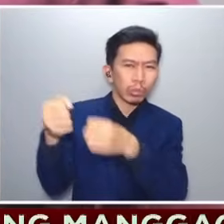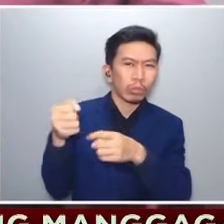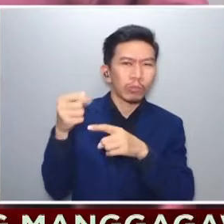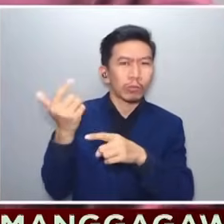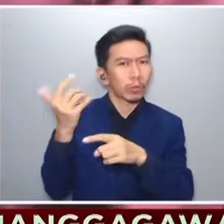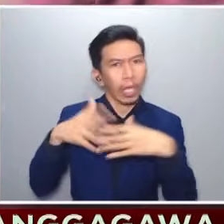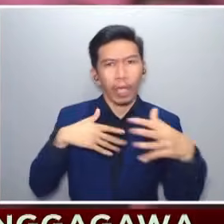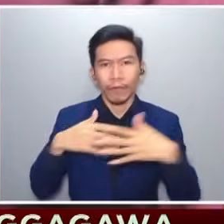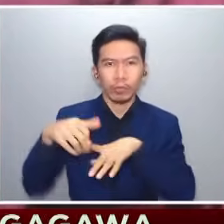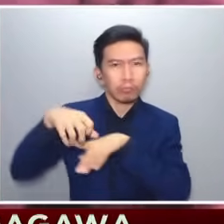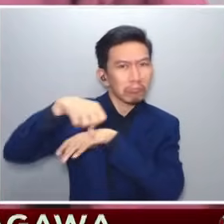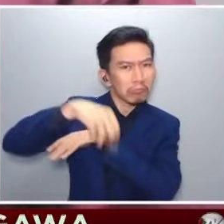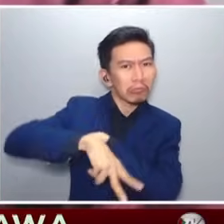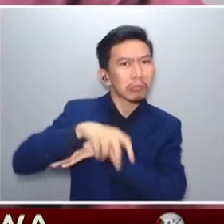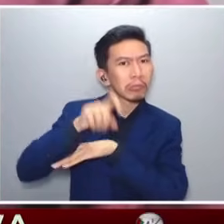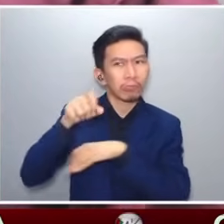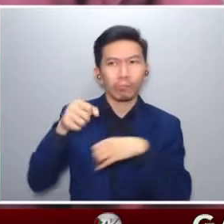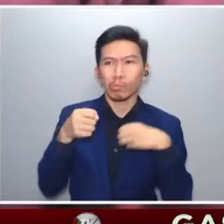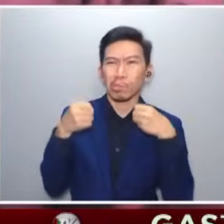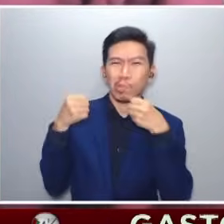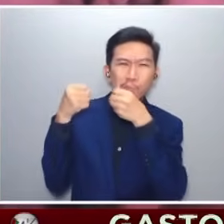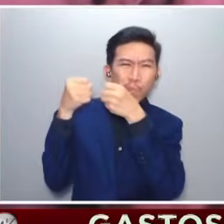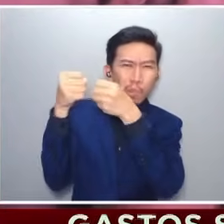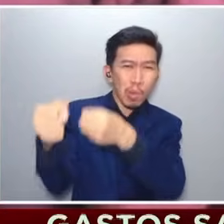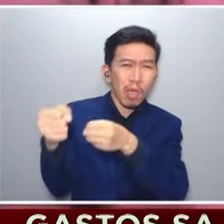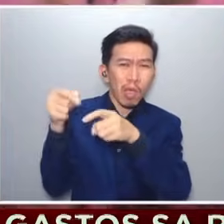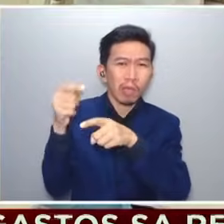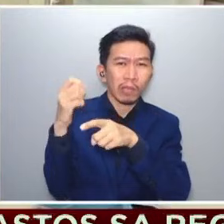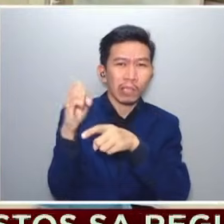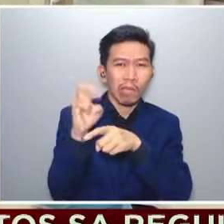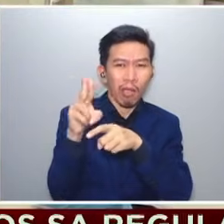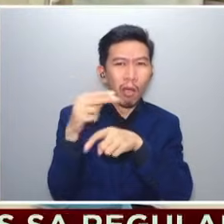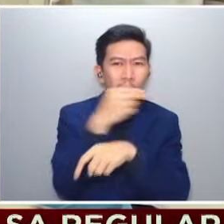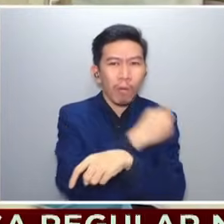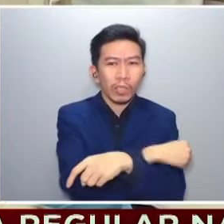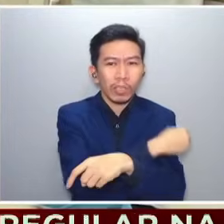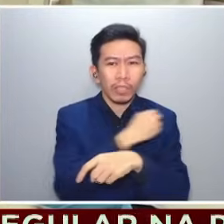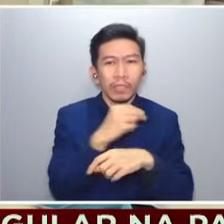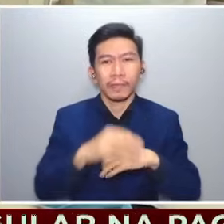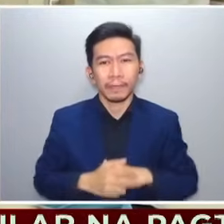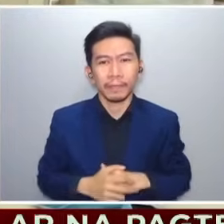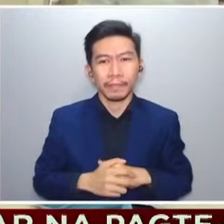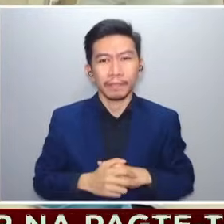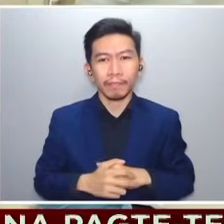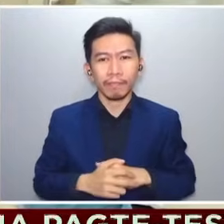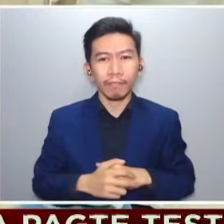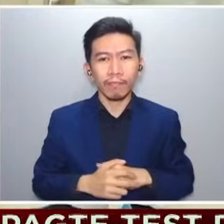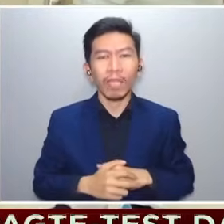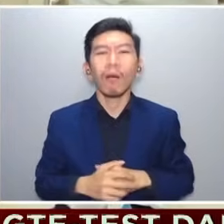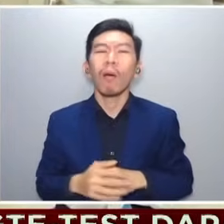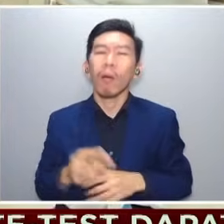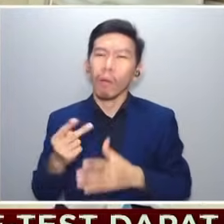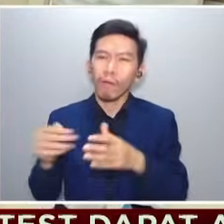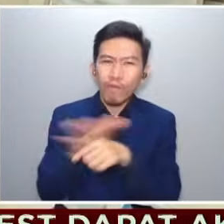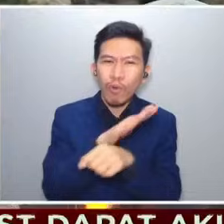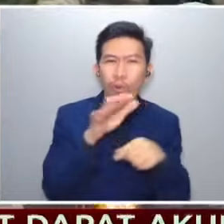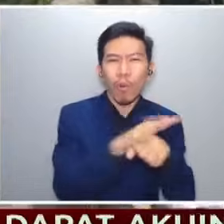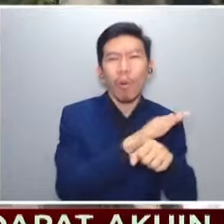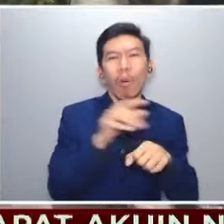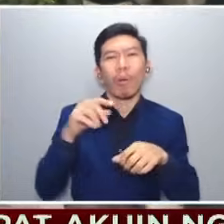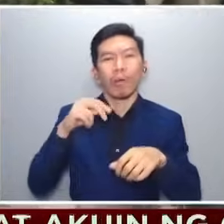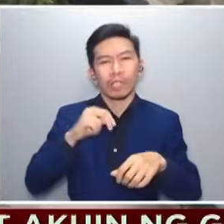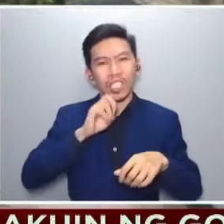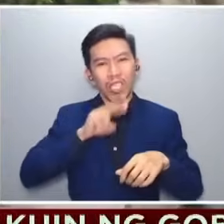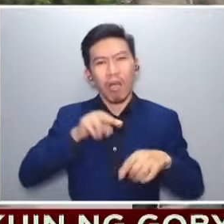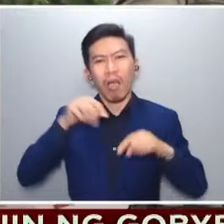po, sumusugod kami sa hospital. Parehong nabubugbog ang healthcare system sa Metro Manila, katulad